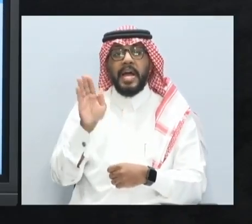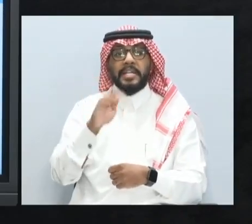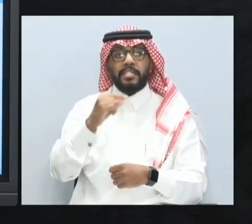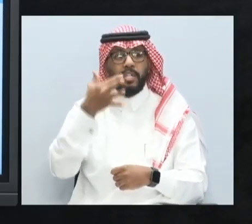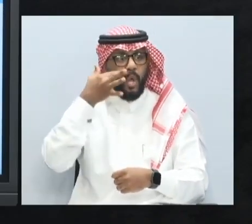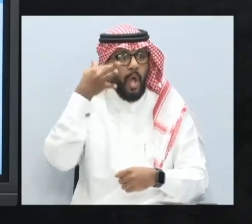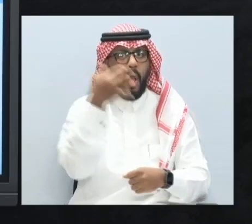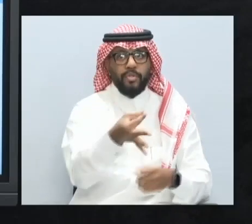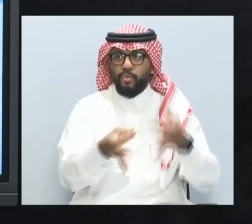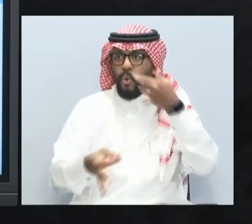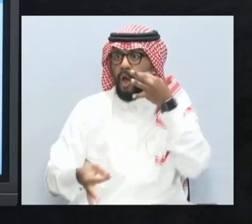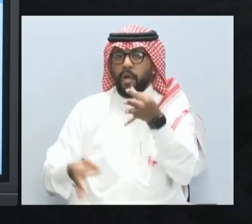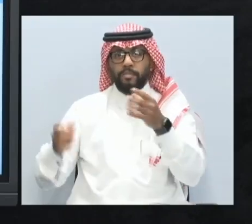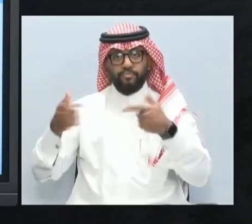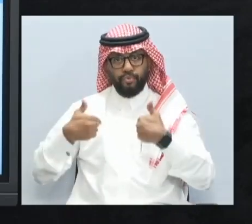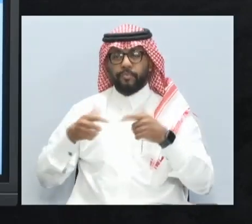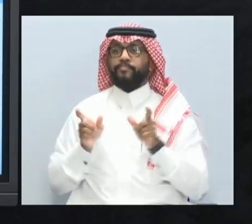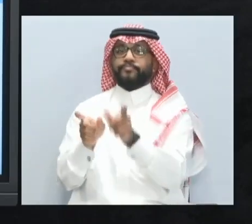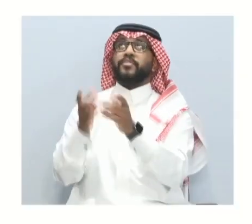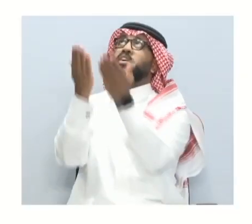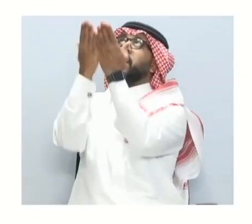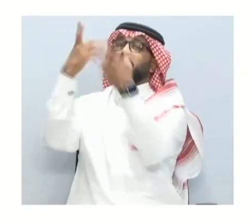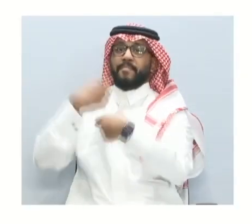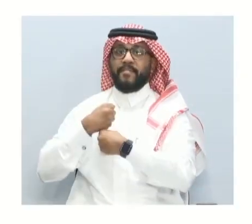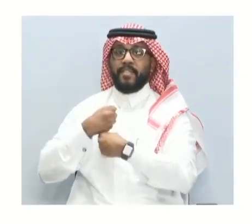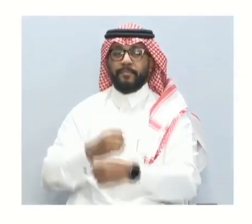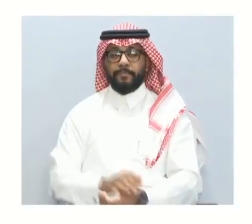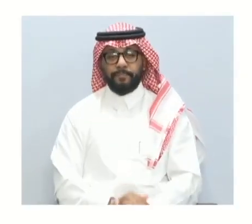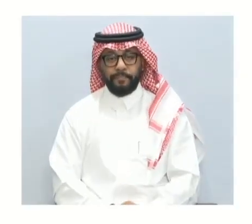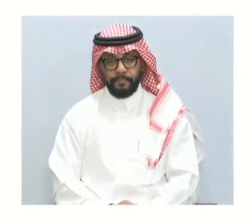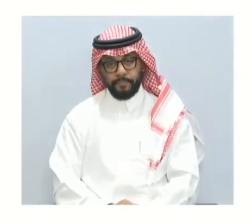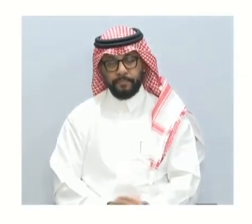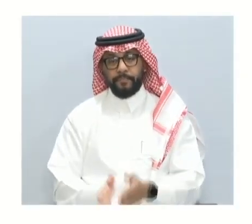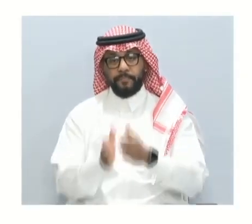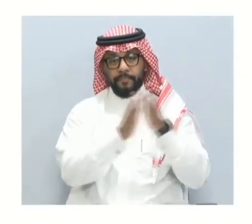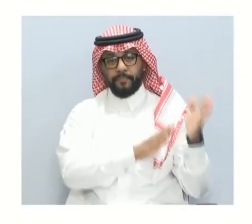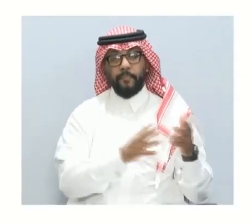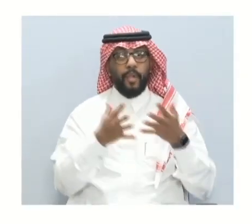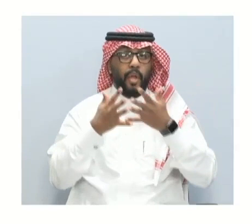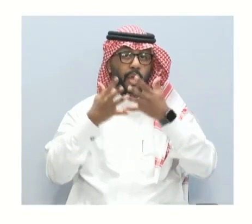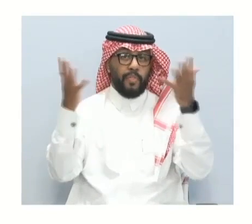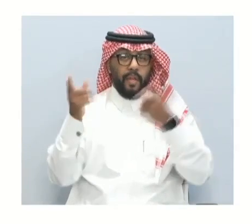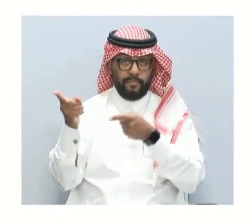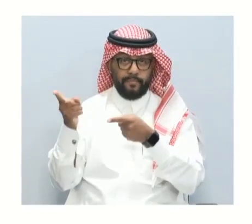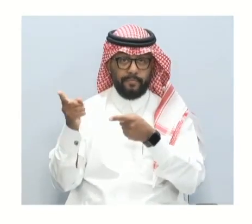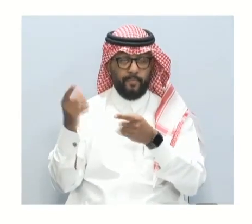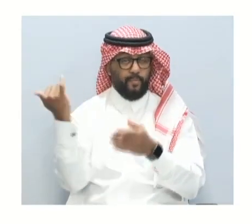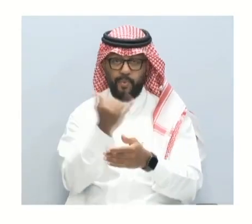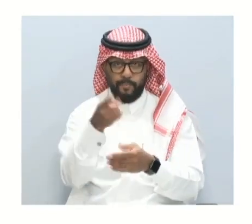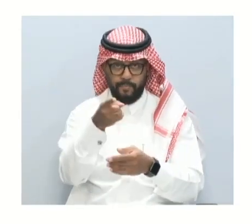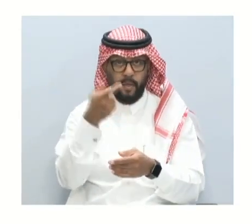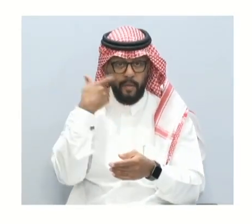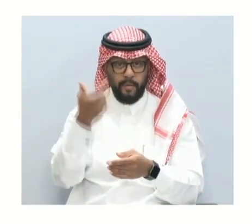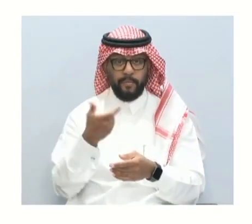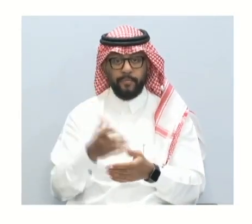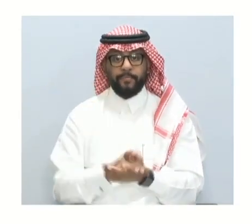من اقوى الاسباب لحفظ الانسان الامر الثالث الاكثار وانتبهوا عند هذه الكلمه